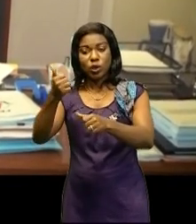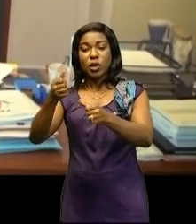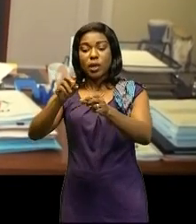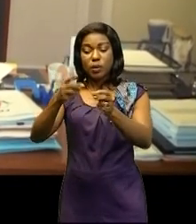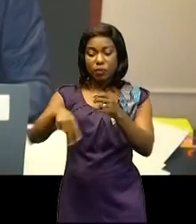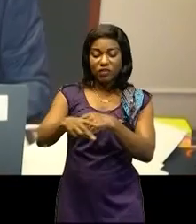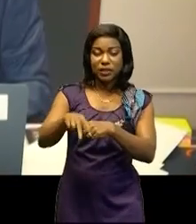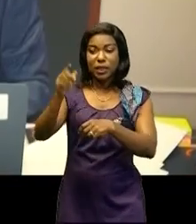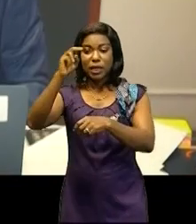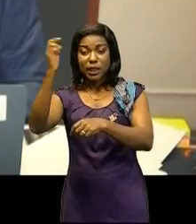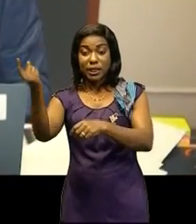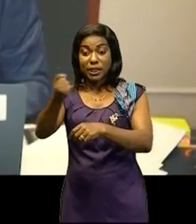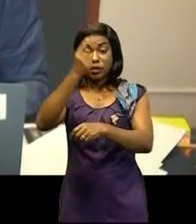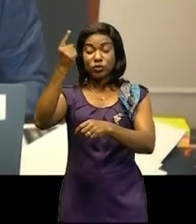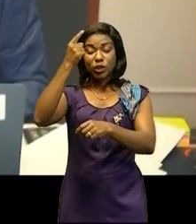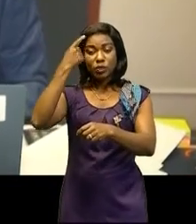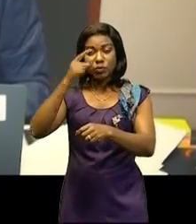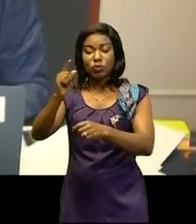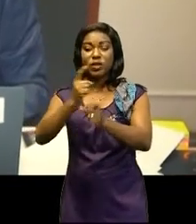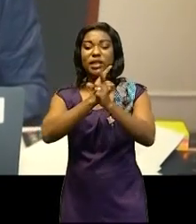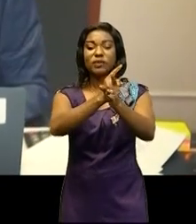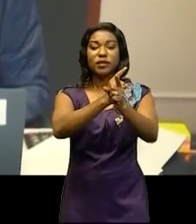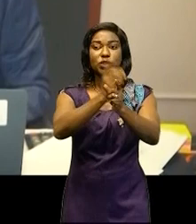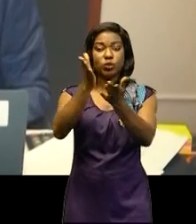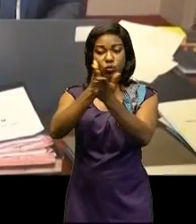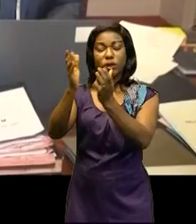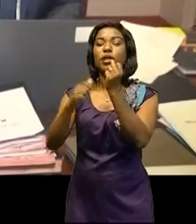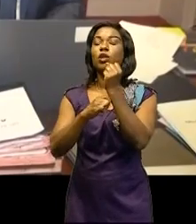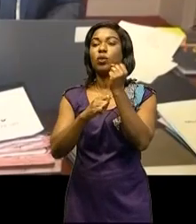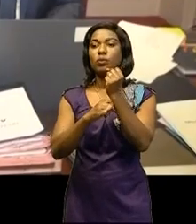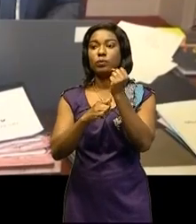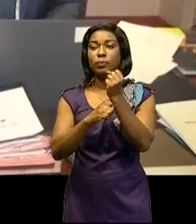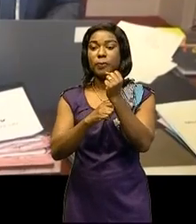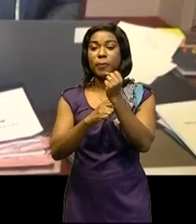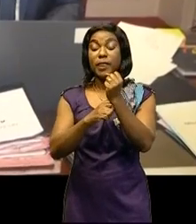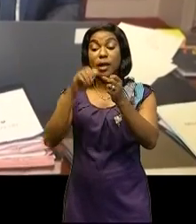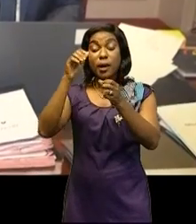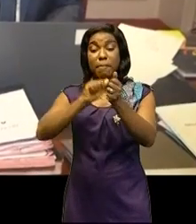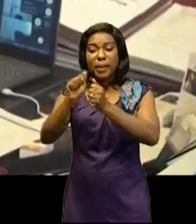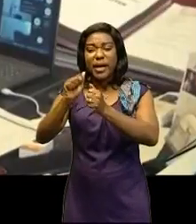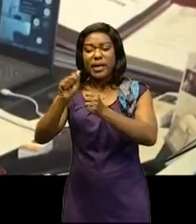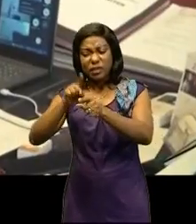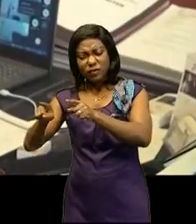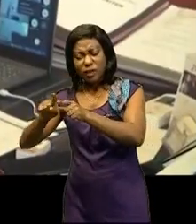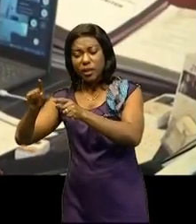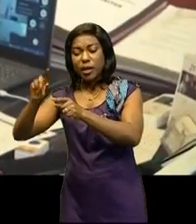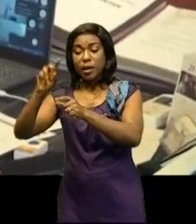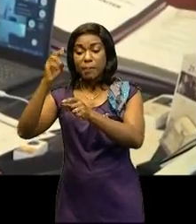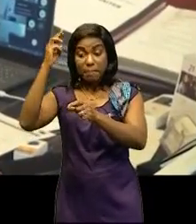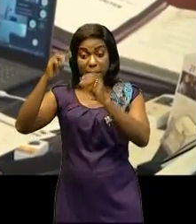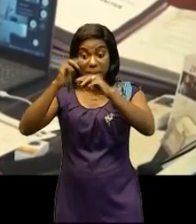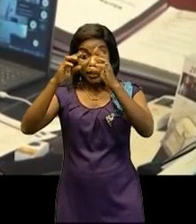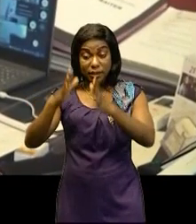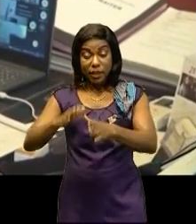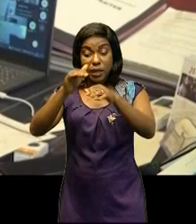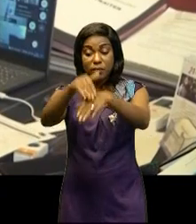et internationales actives pour la défense des droits de l'homme, à travers le ministère sectoriel impliqué, en vue